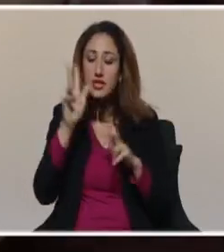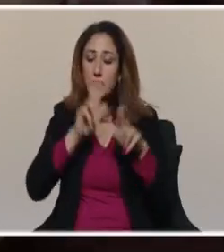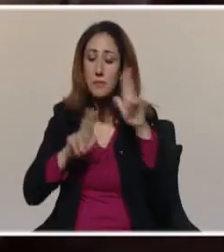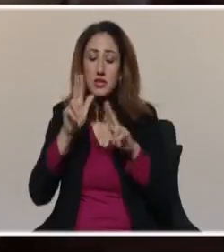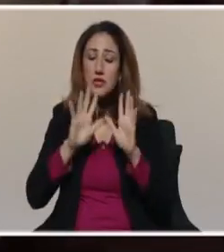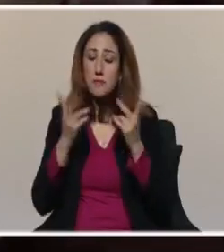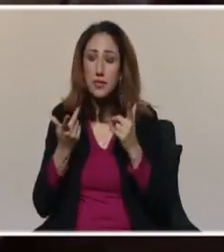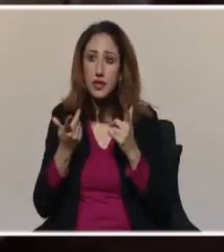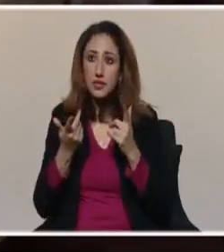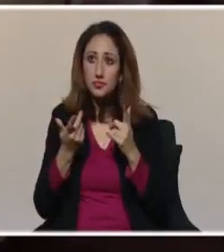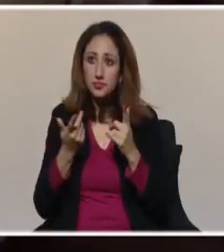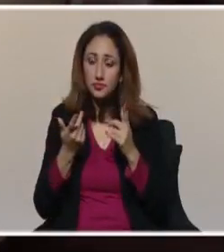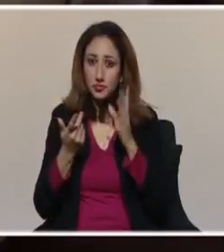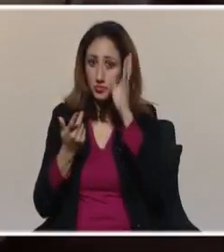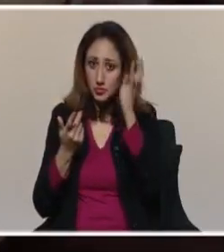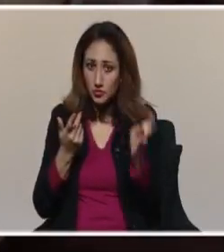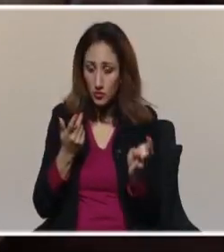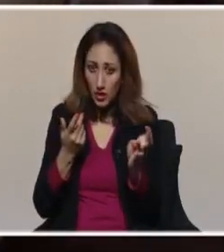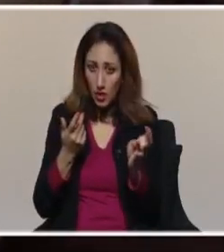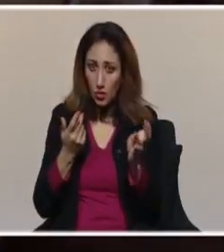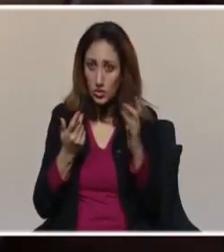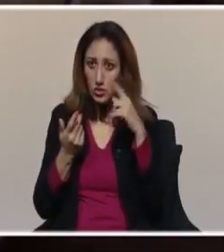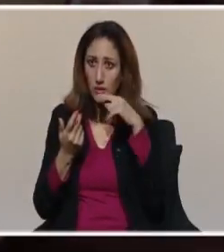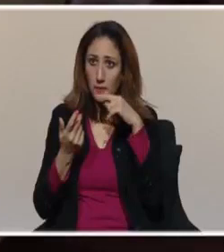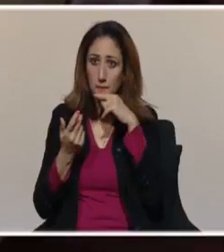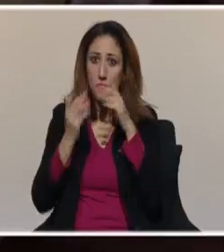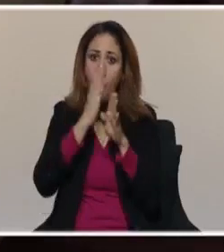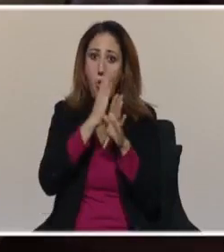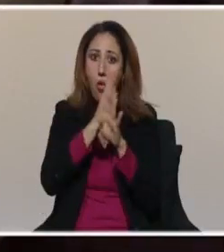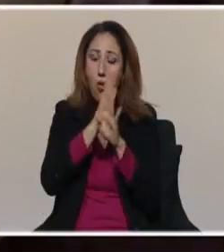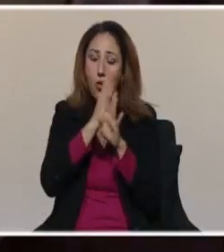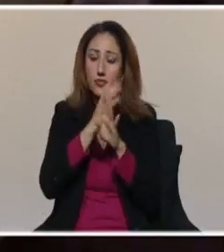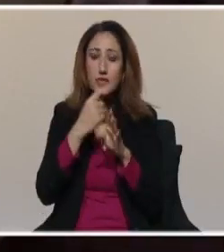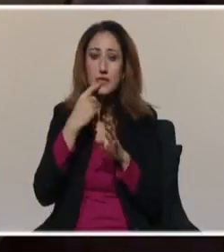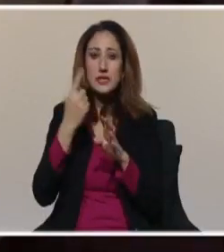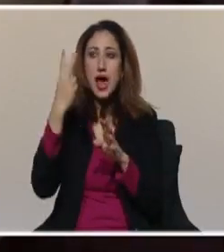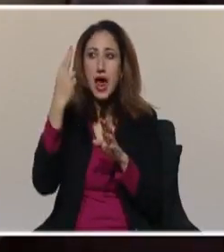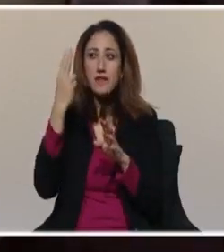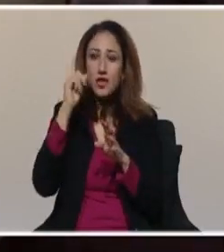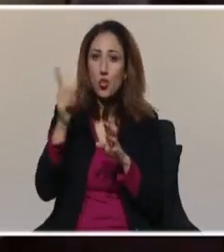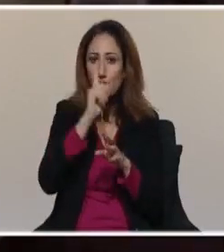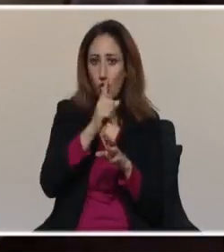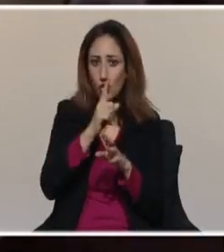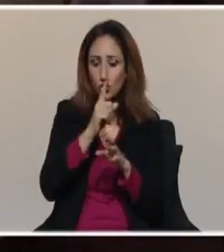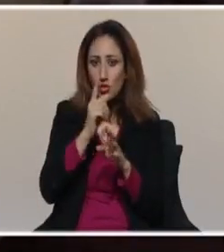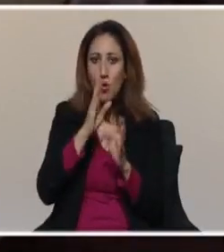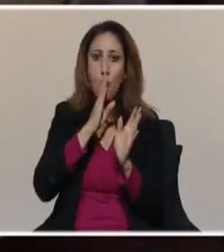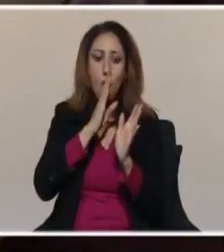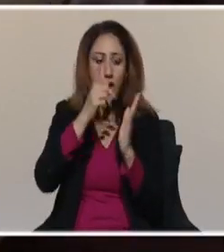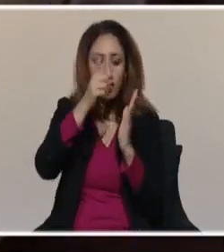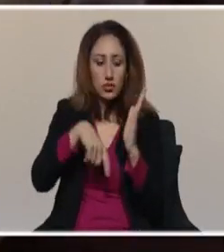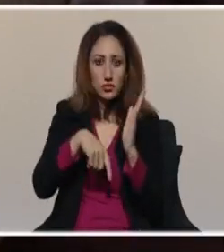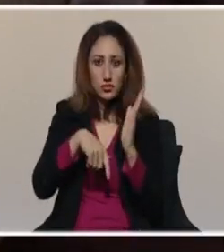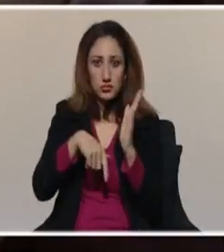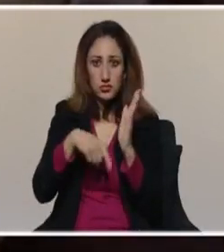هاني متزوج من الأستاذة سناء زواج عرفي من عام 2011، وظلت العلاقة